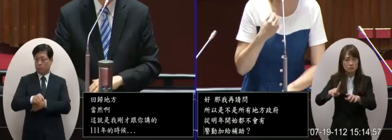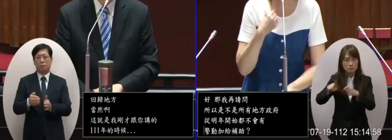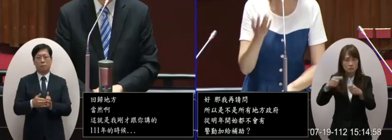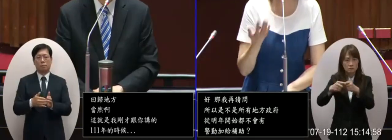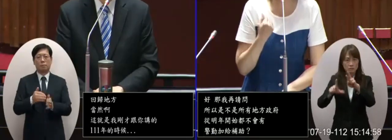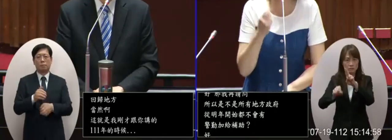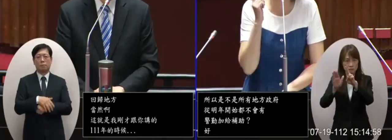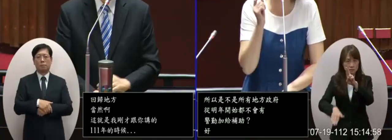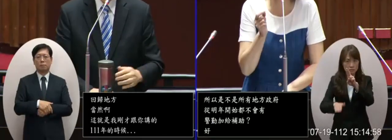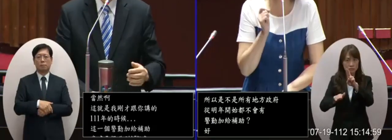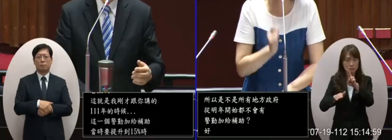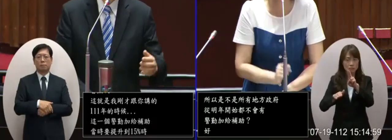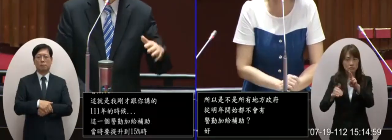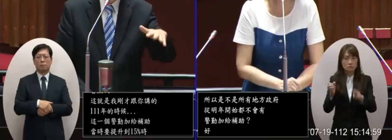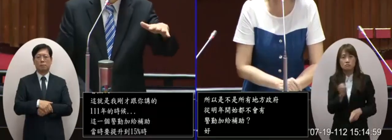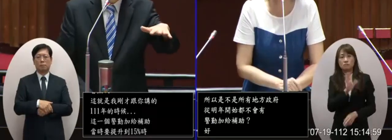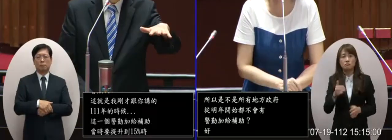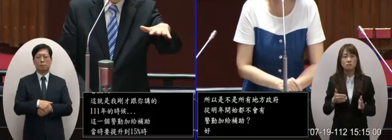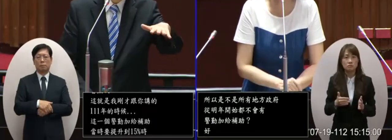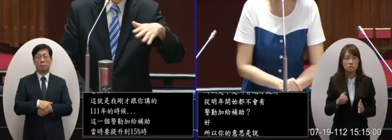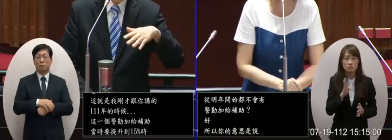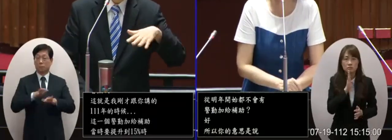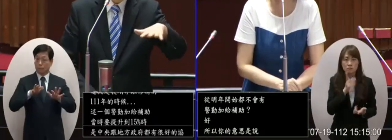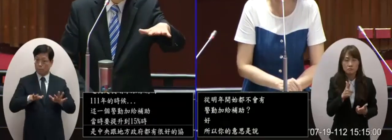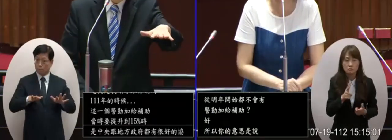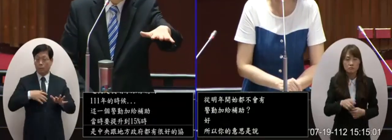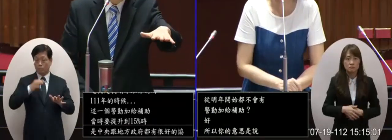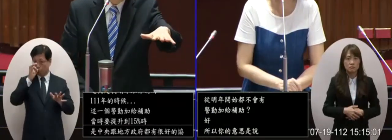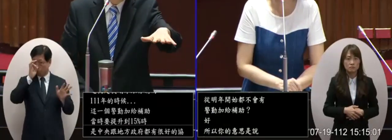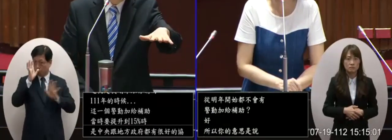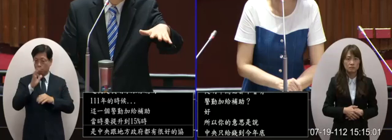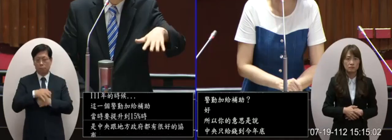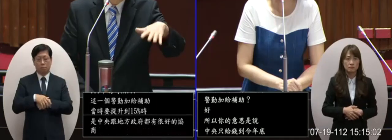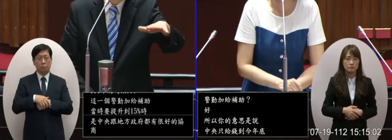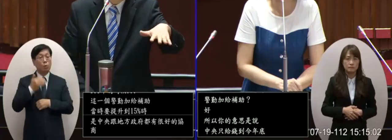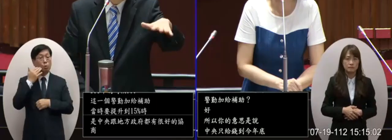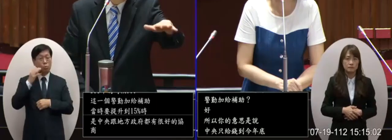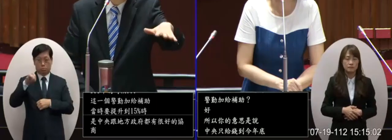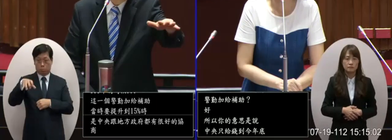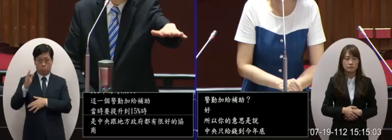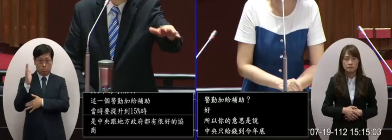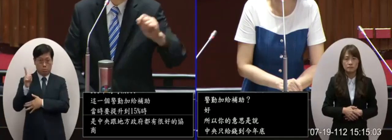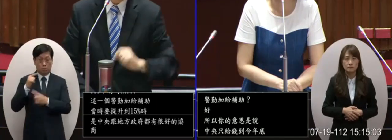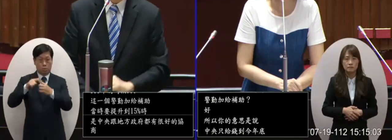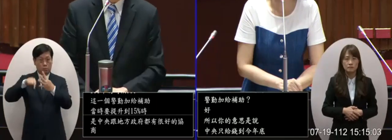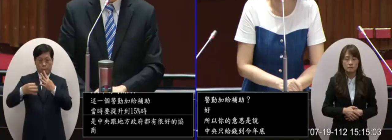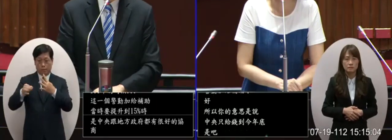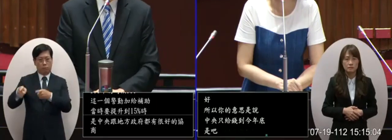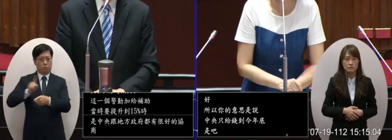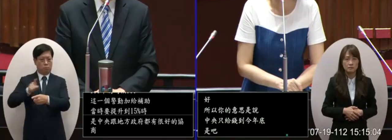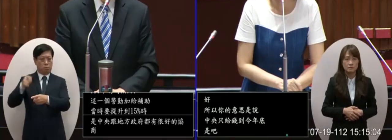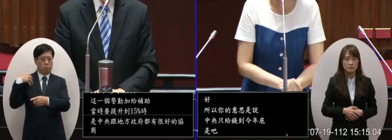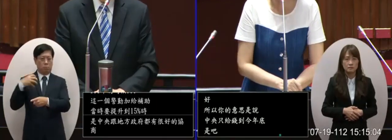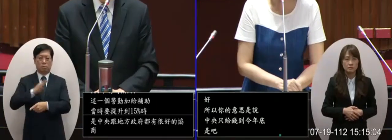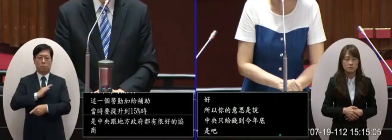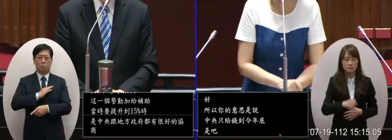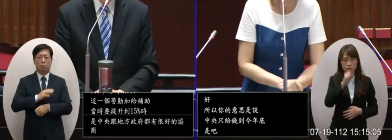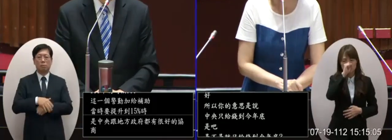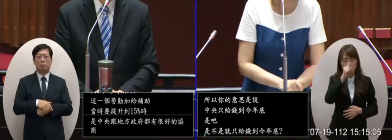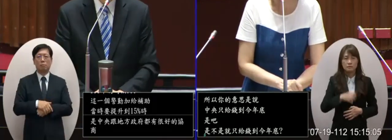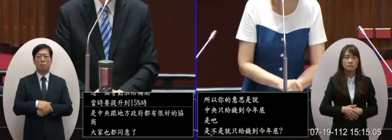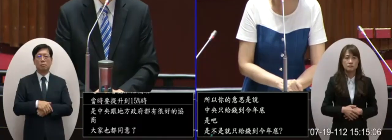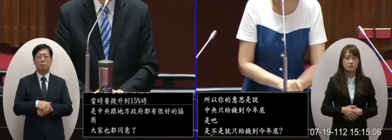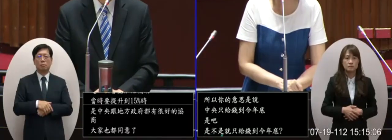是吧？我就问，是不是只给钱到今年底？ 那现在就看那个，如果是地方的人事费用，就是地方付啊。 好，所